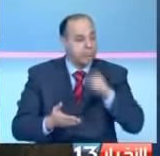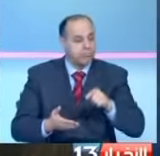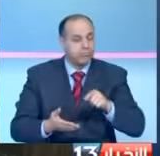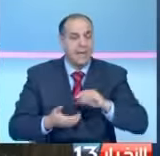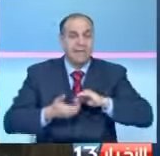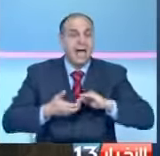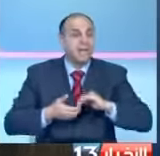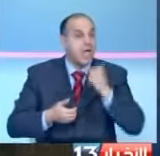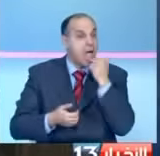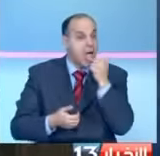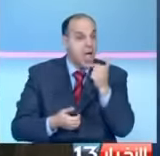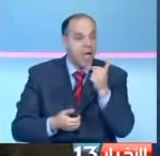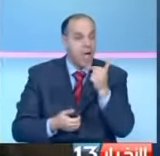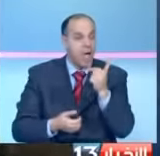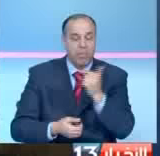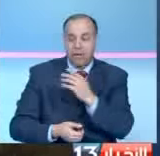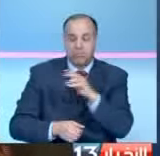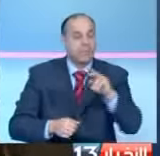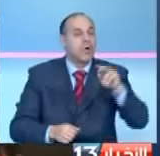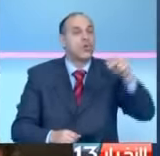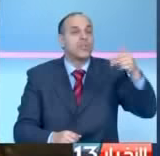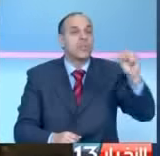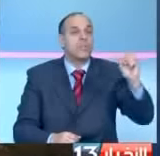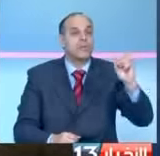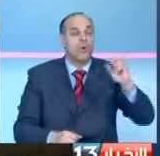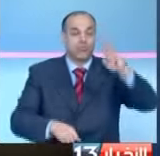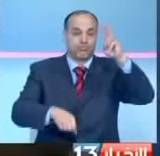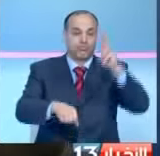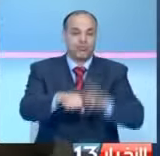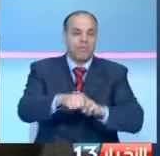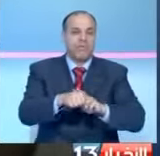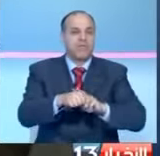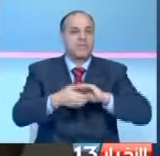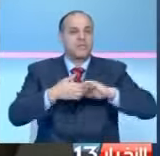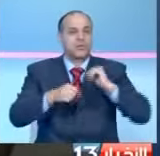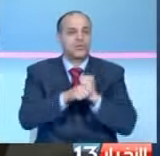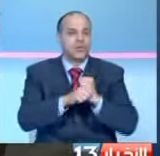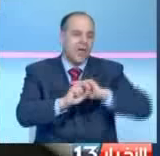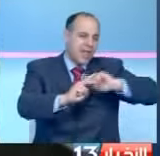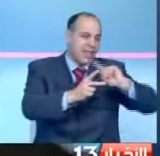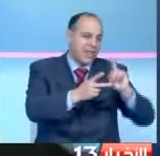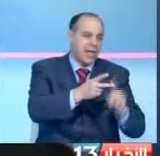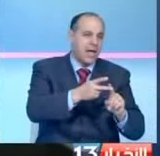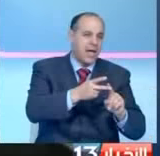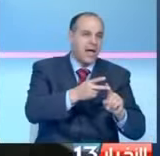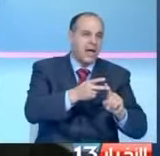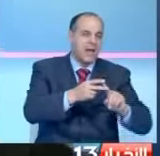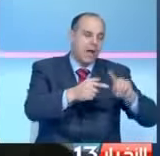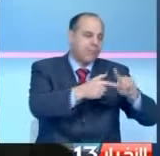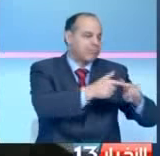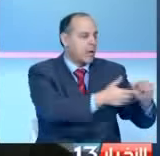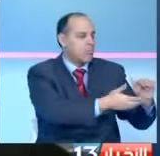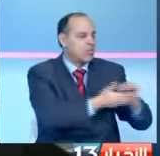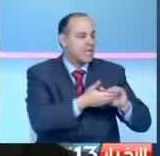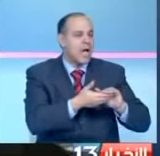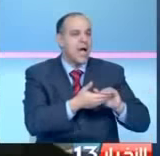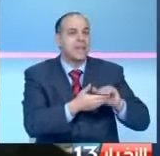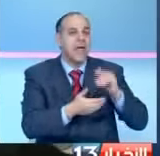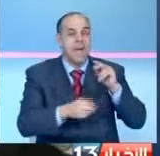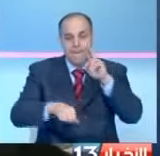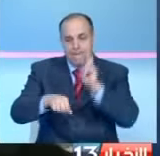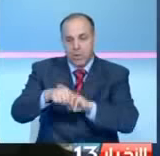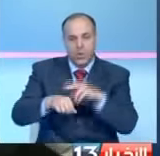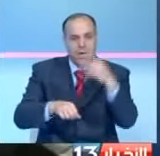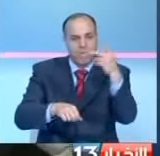الوطني ليتقلد نور الدين الطابوبي الأمانة العامة، فيما منح أبو علي المباركي خطة الأمين العام المساعد مسؤول